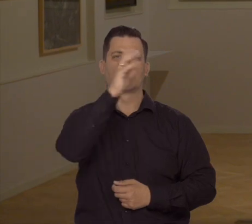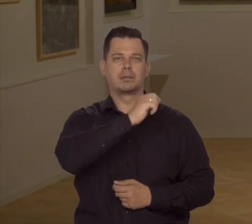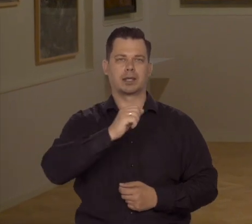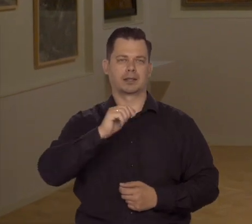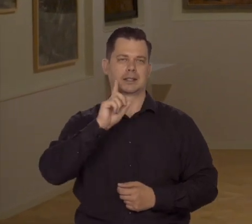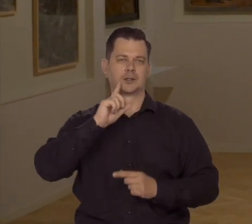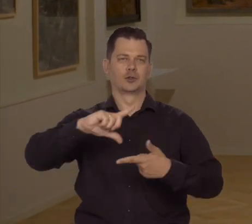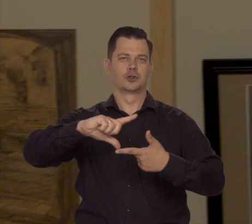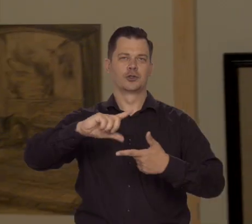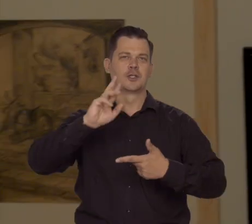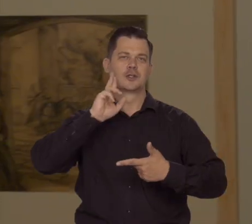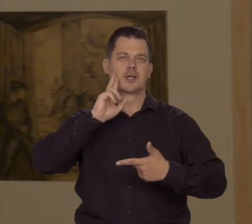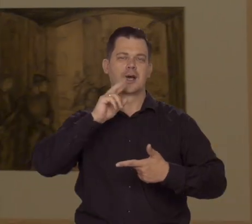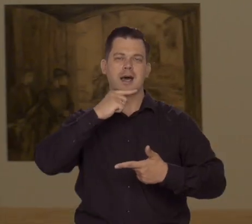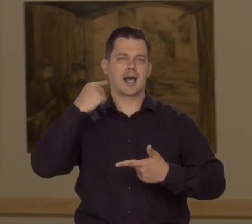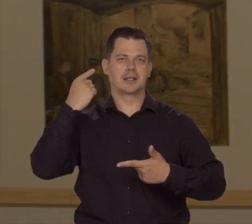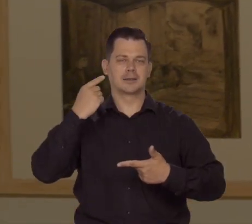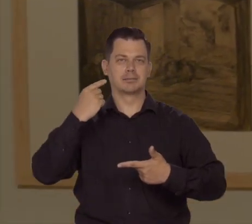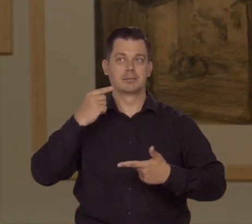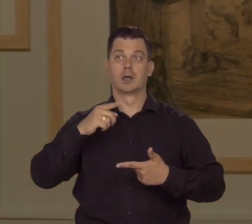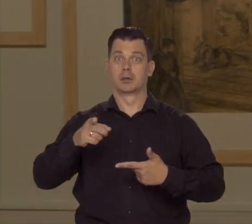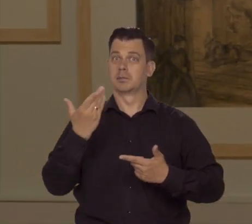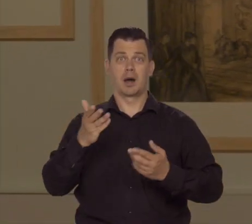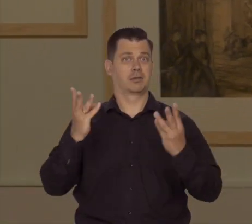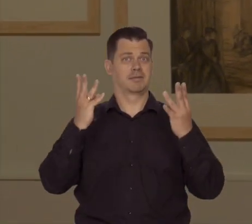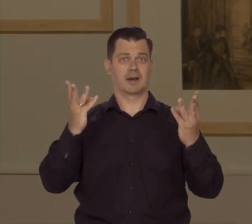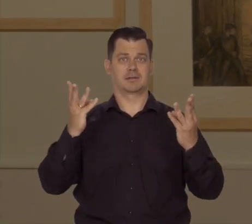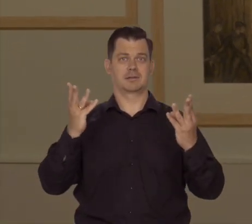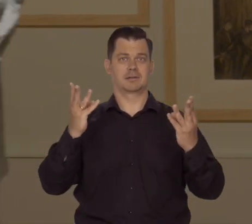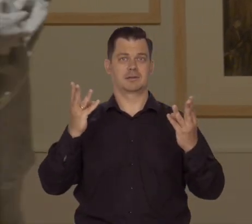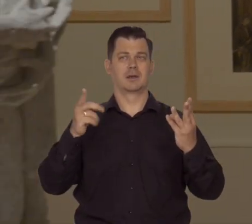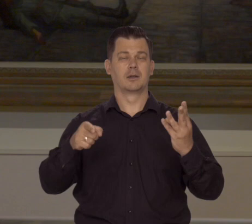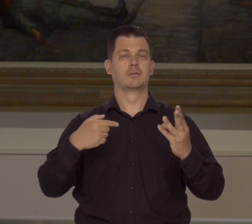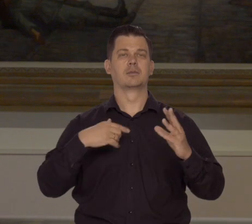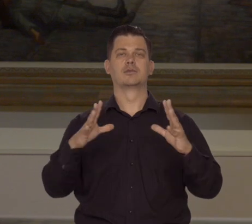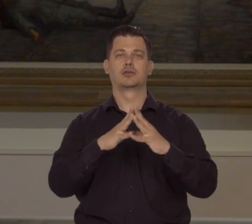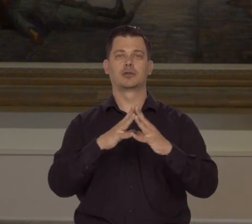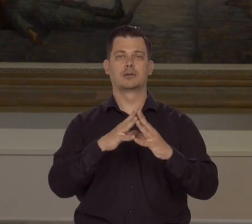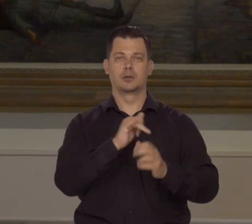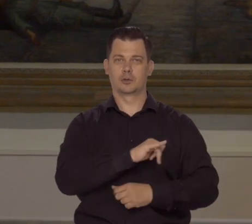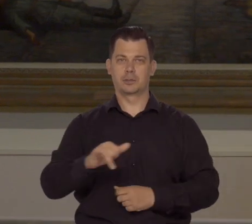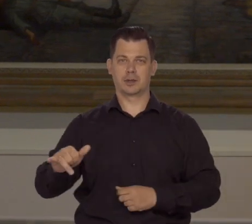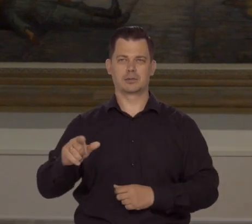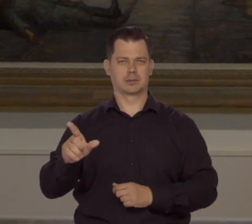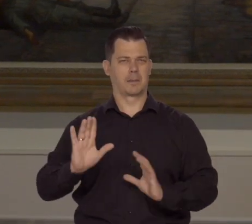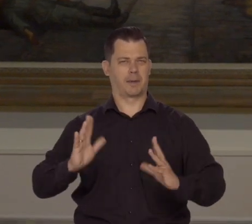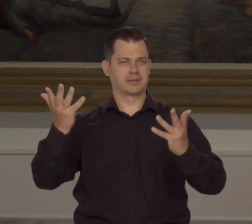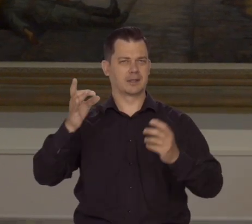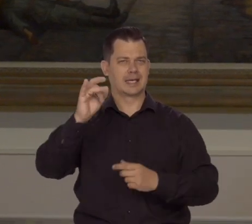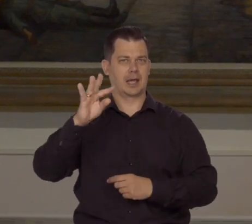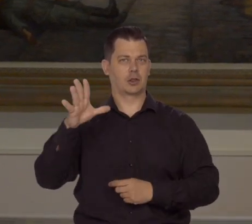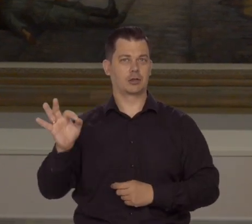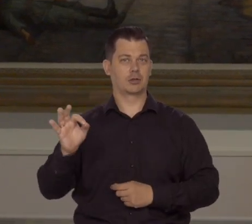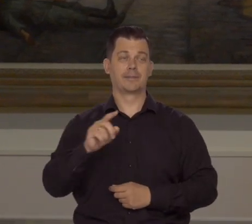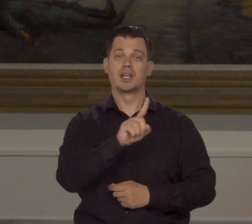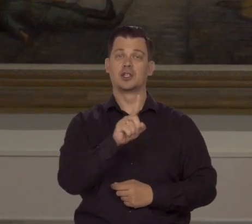zapomniany socrealizm, który jest dla nas niezwykle ważny, ponieważ na 10. okrągłą rocznicę powstania w getcie